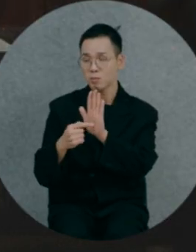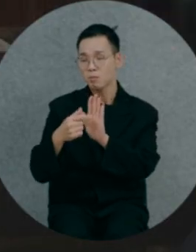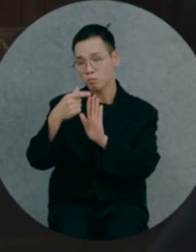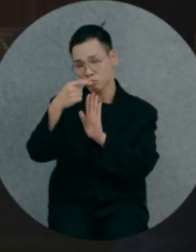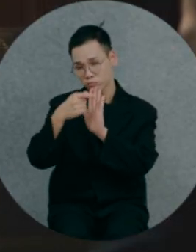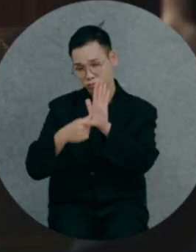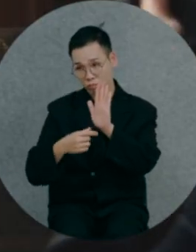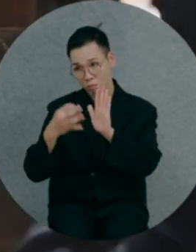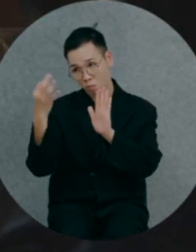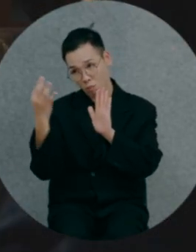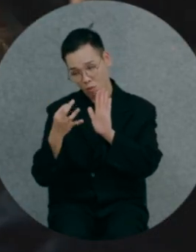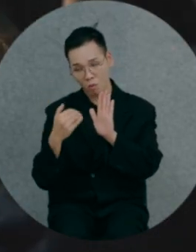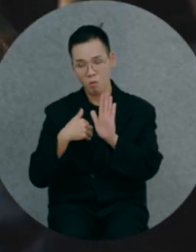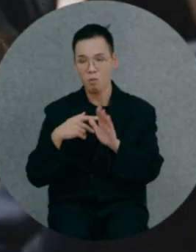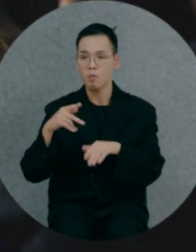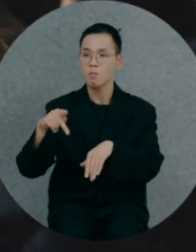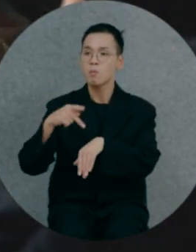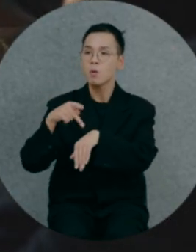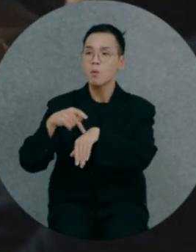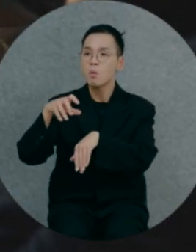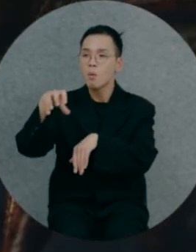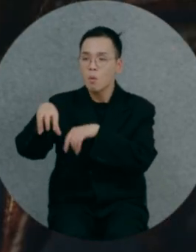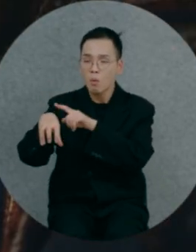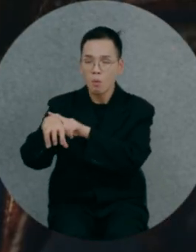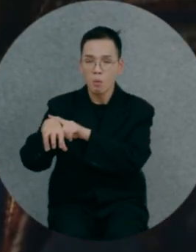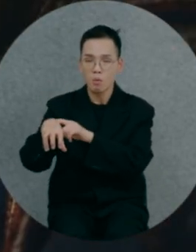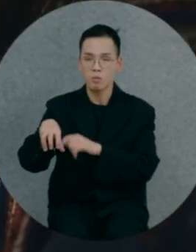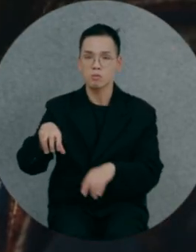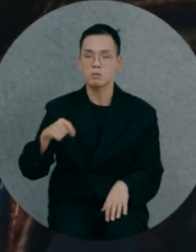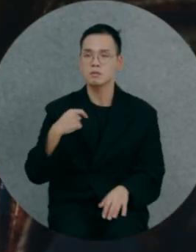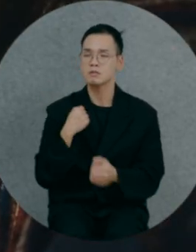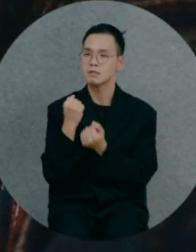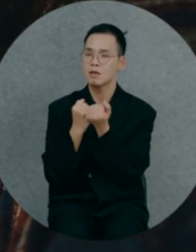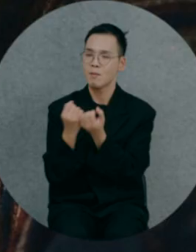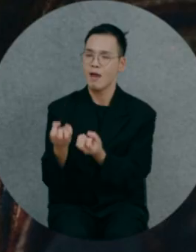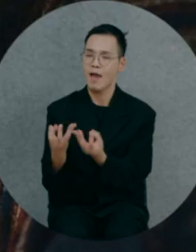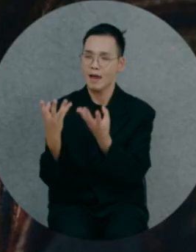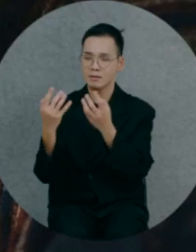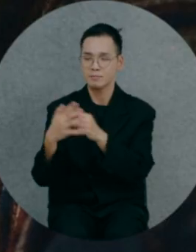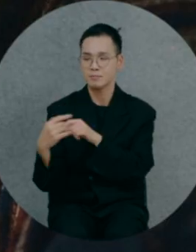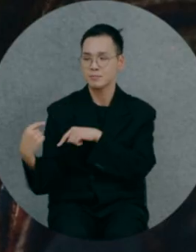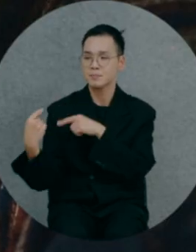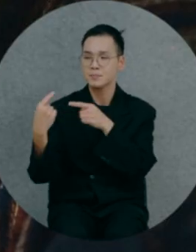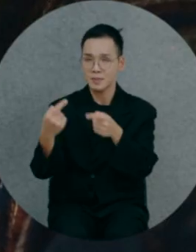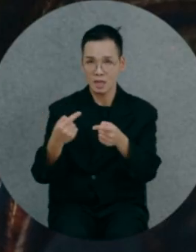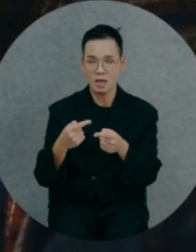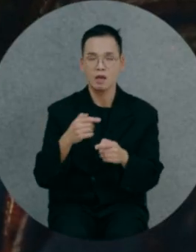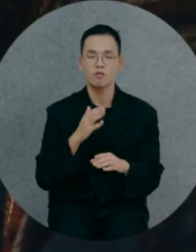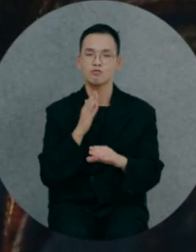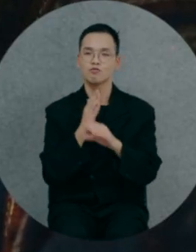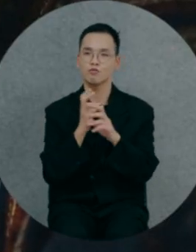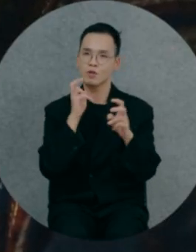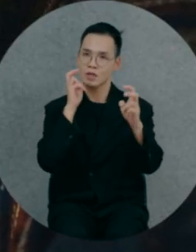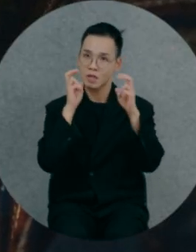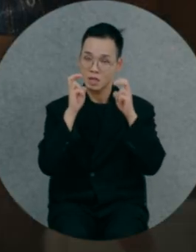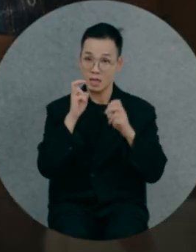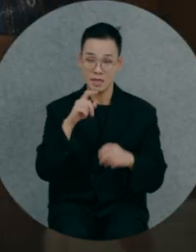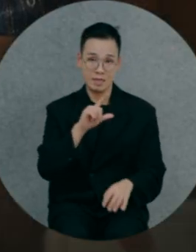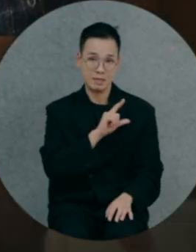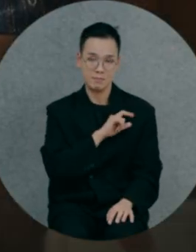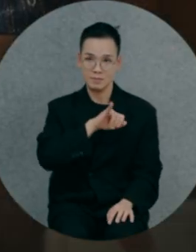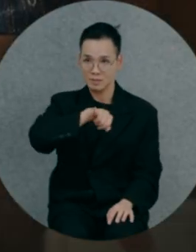계절 근로자로 일하기 위해 필리핀 A씨의 계절 근로자 설명회에서 제2회사를 통해 교육도